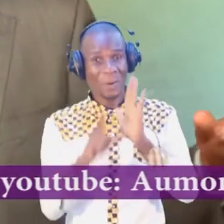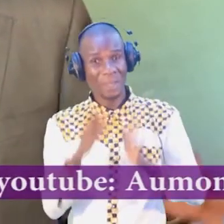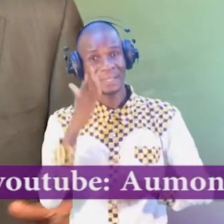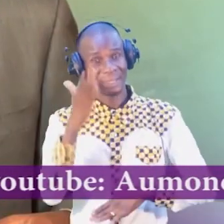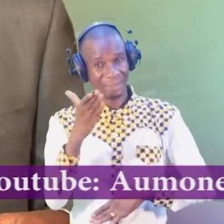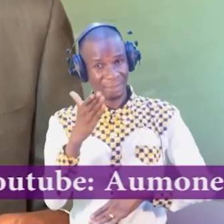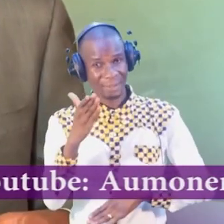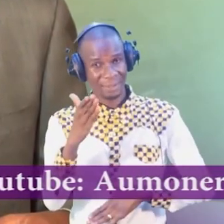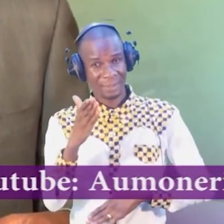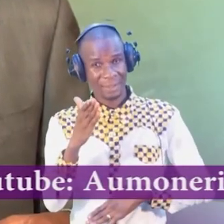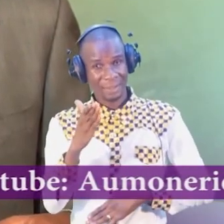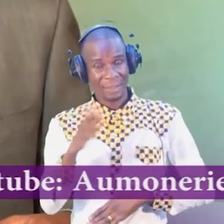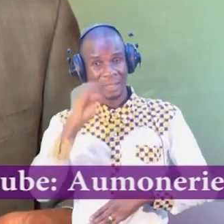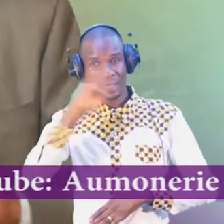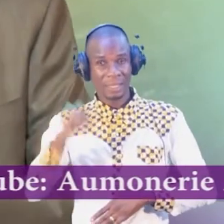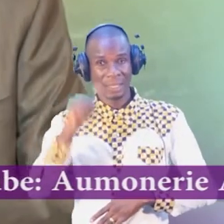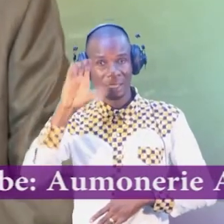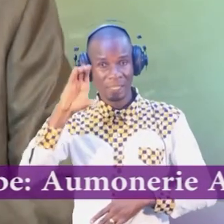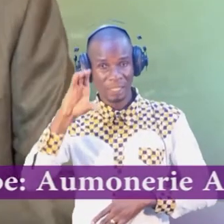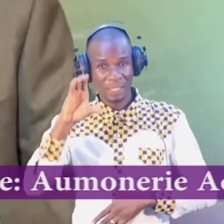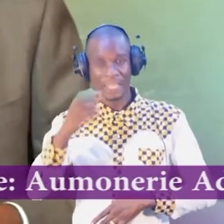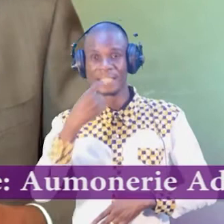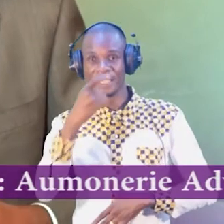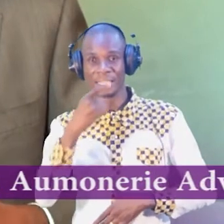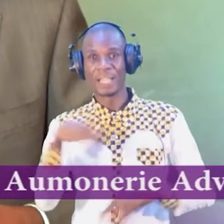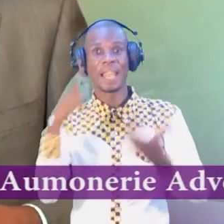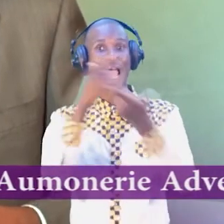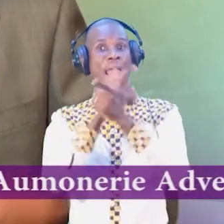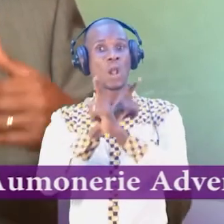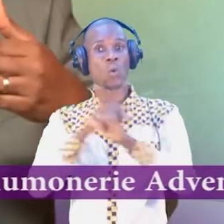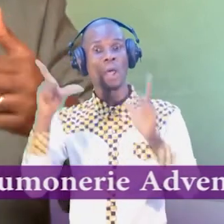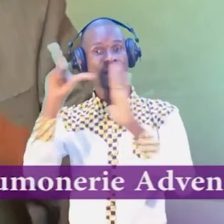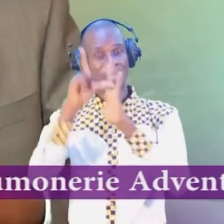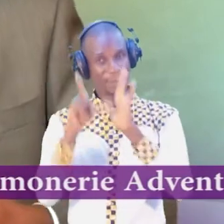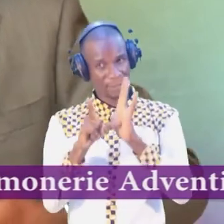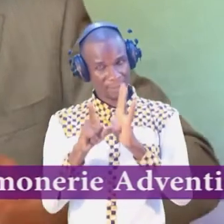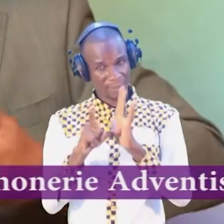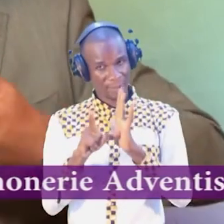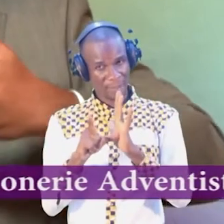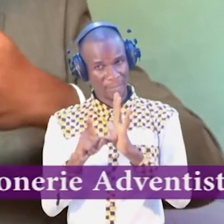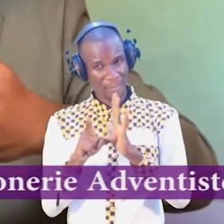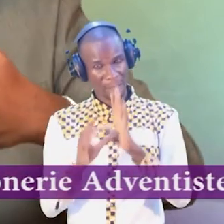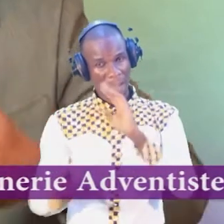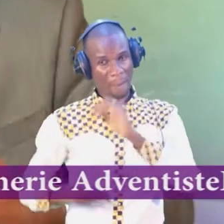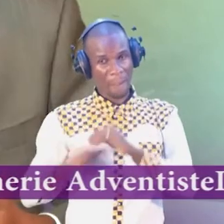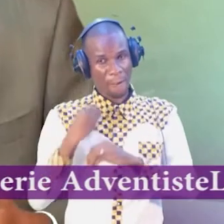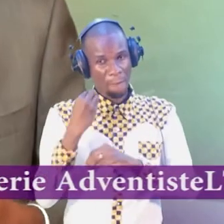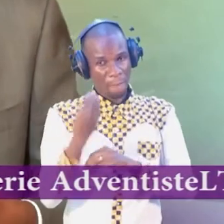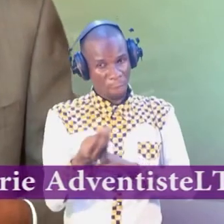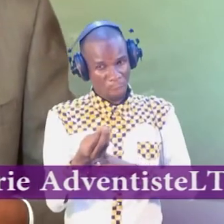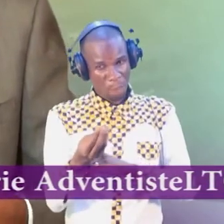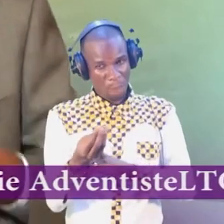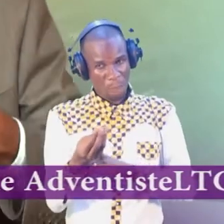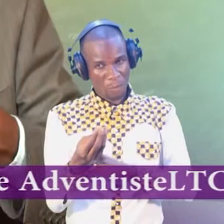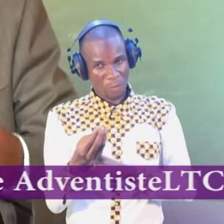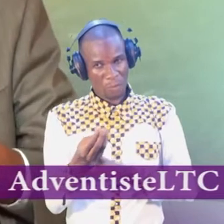kopekisa biso kozala na bonsomi. Mobeko oyo oyo Yohane alobi Yakobo alobi ete mobeko